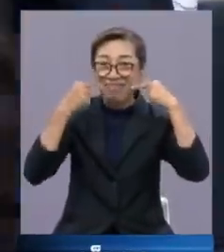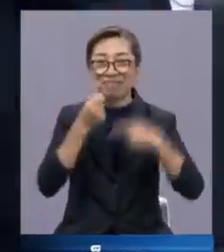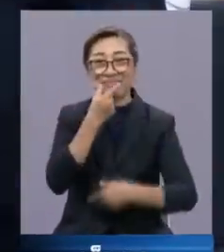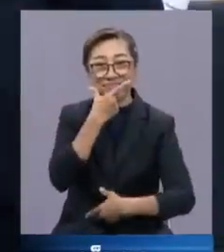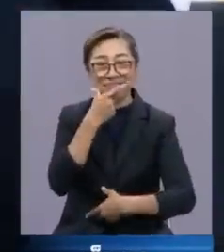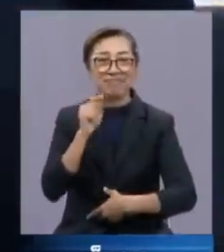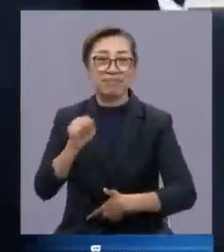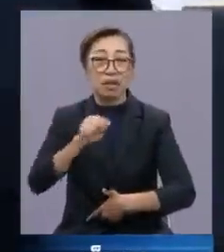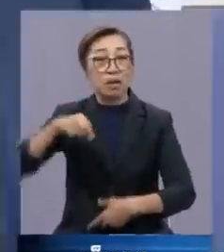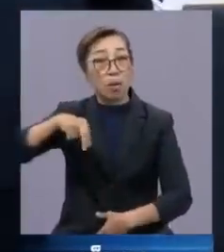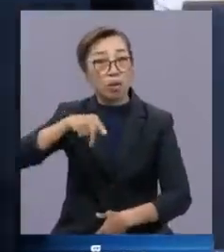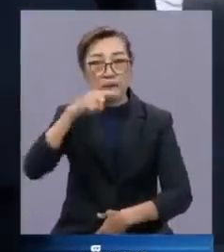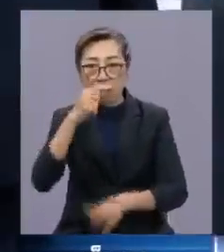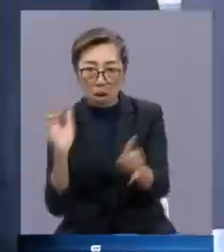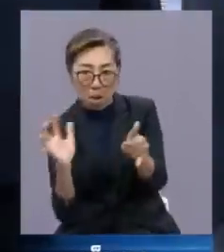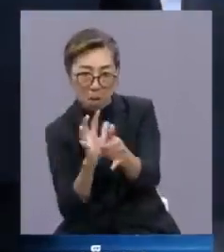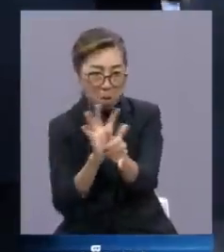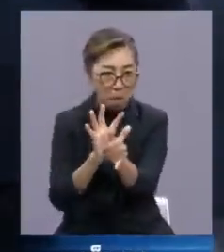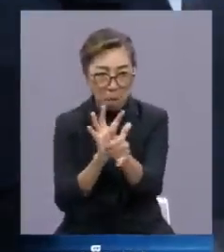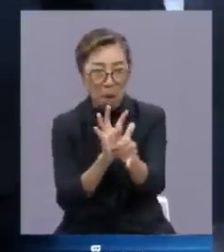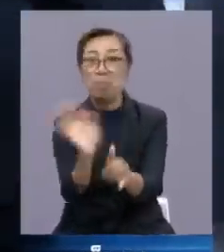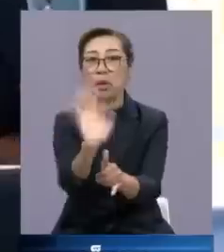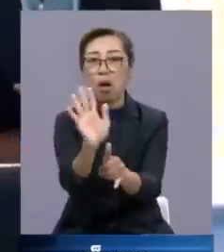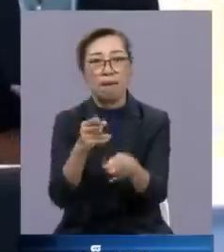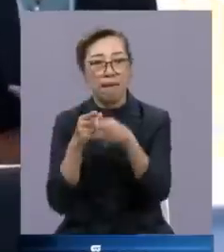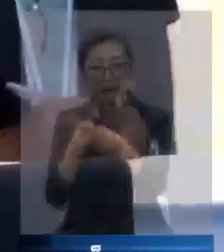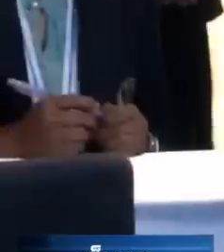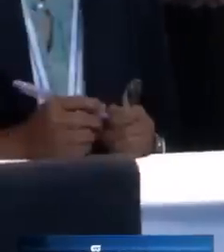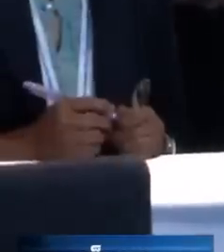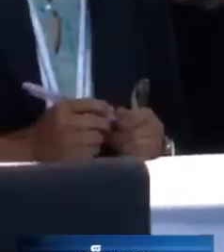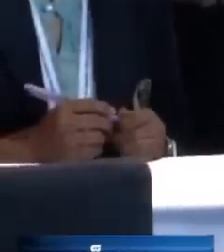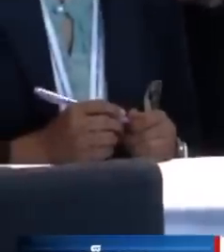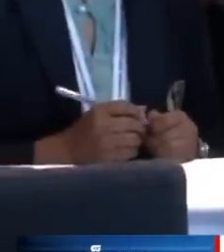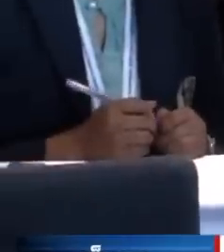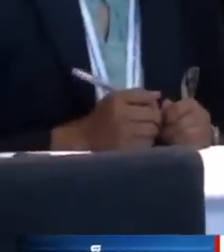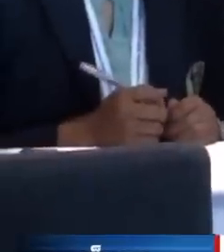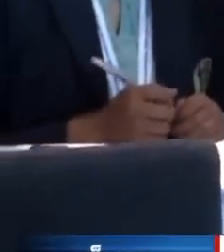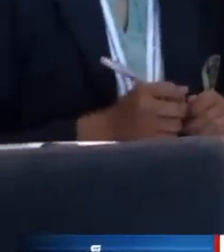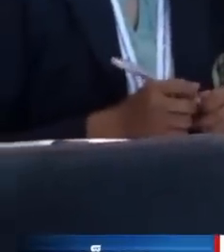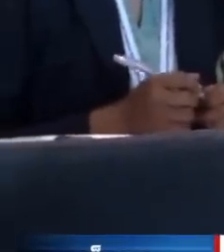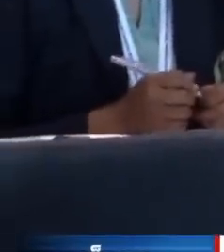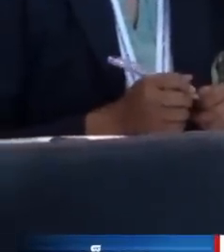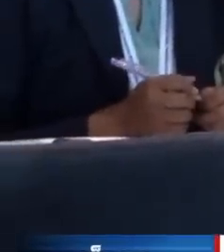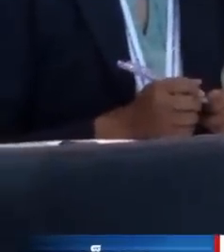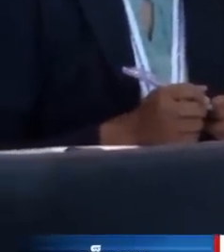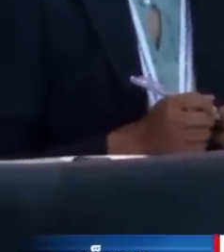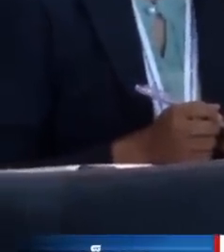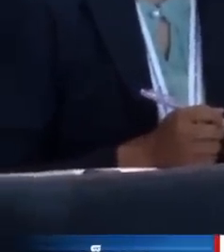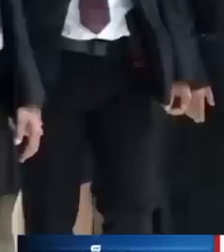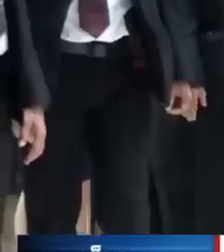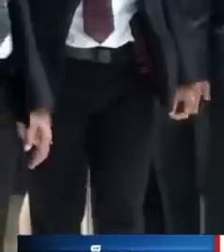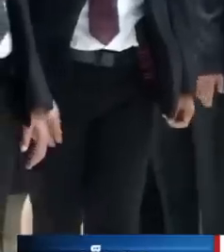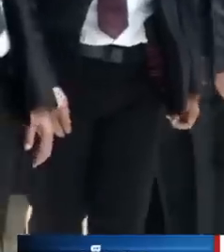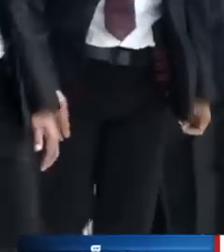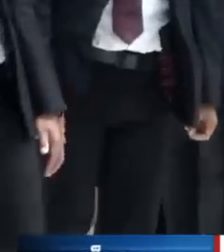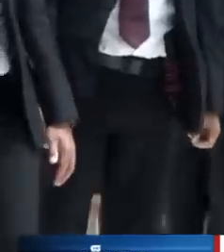เดินมาโดยที่ไม่มีใครช่วยพยุงด้วยพลเอกประวิตรใช้เวลารายงานตัว15นาทีนะครับแล้วก็ช่วงหนึ่งให้สัมภาษณ์ทาง